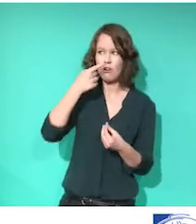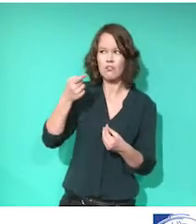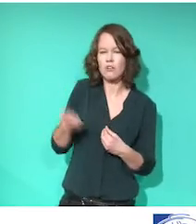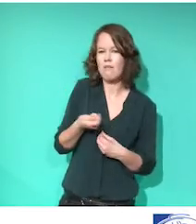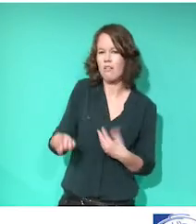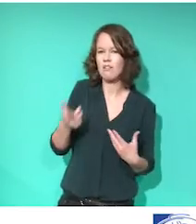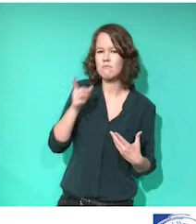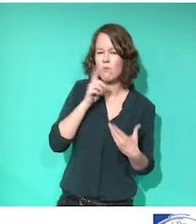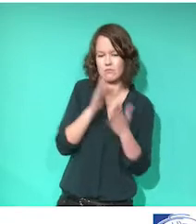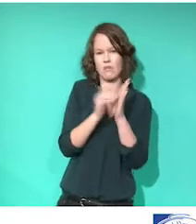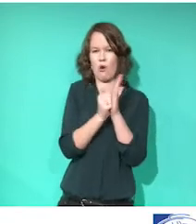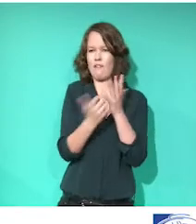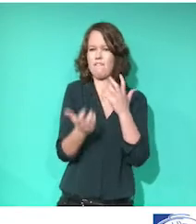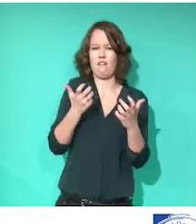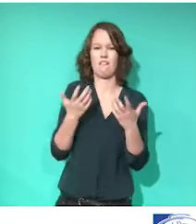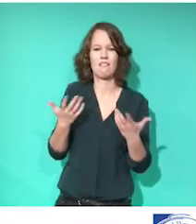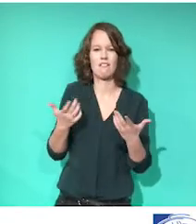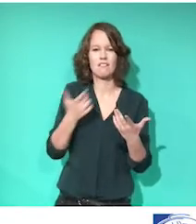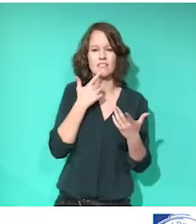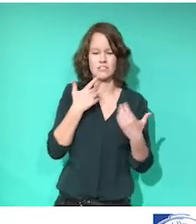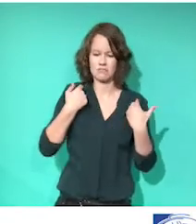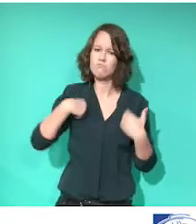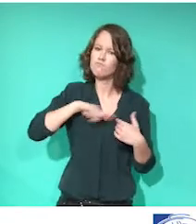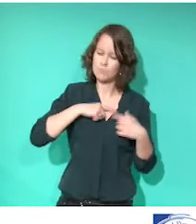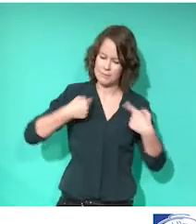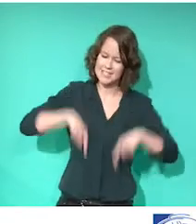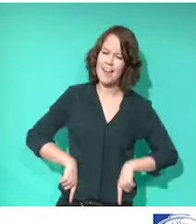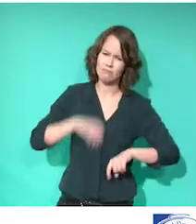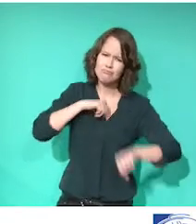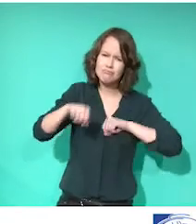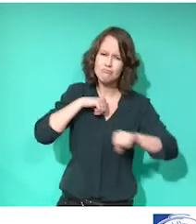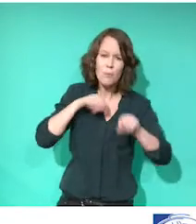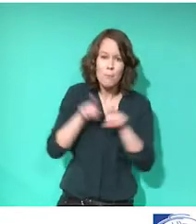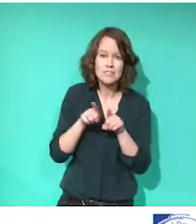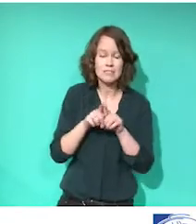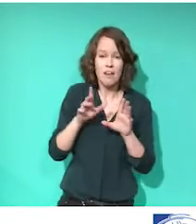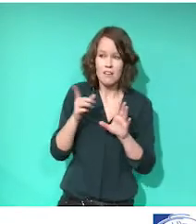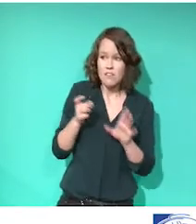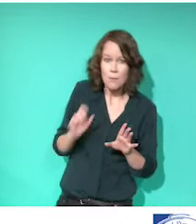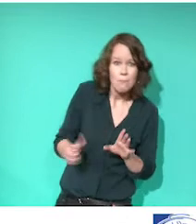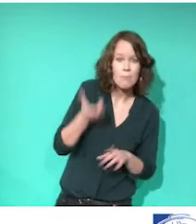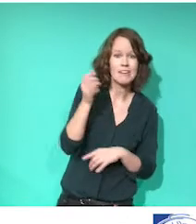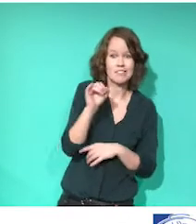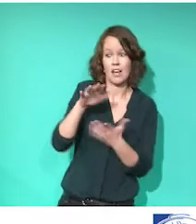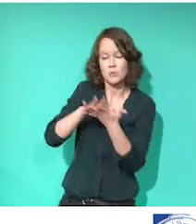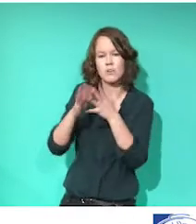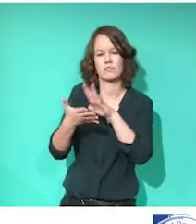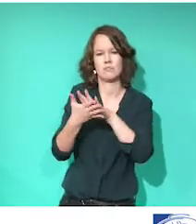Cette mobilisation, c'est celle, certes, d'un ministère, mais c'est d'abord celle du monde associatif, de la société